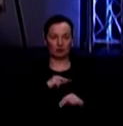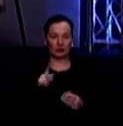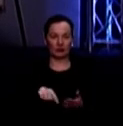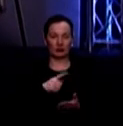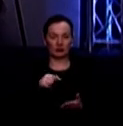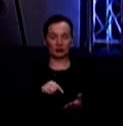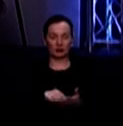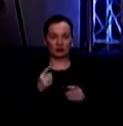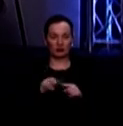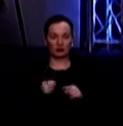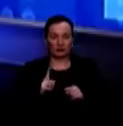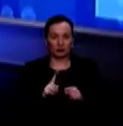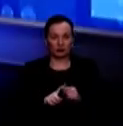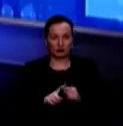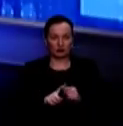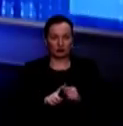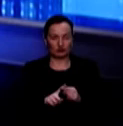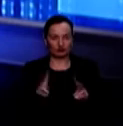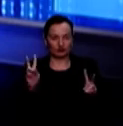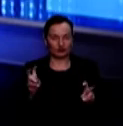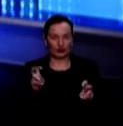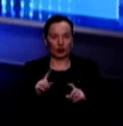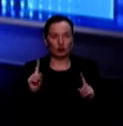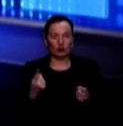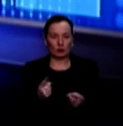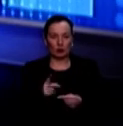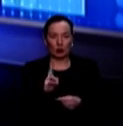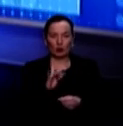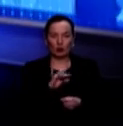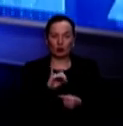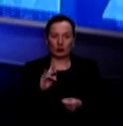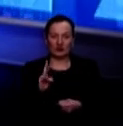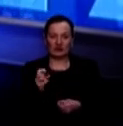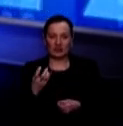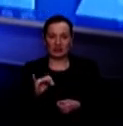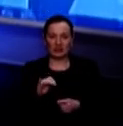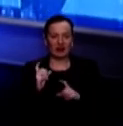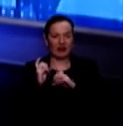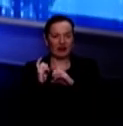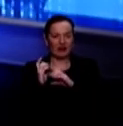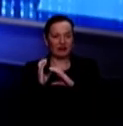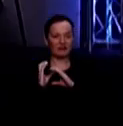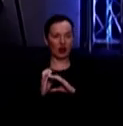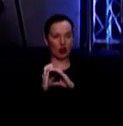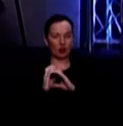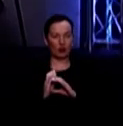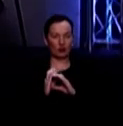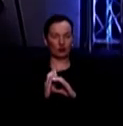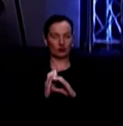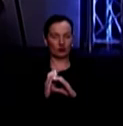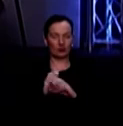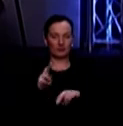Запитання в цьому ж контексті, мабуть, чому Крюківський вагонобудівний завод не отримує замовлень? Як сталося? Це